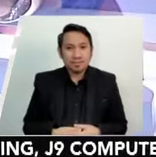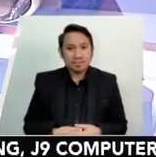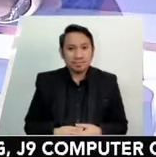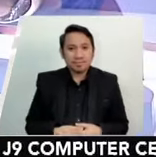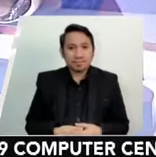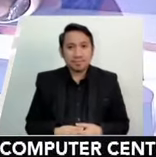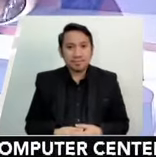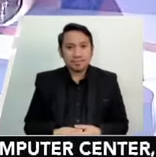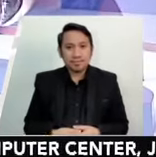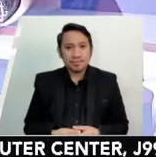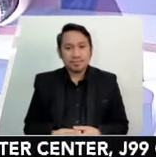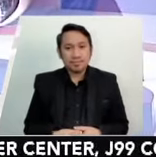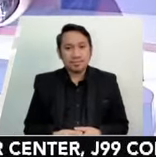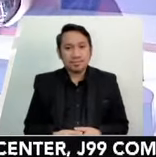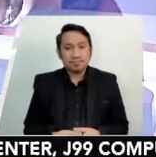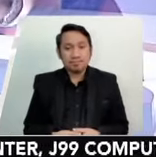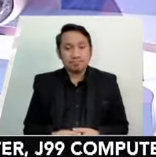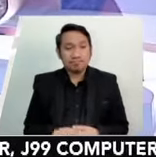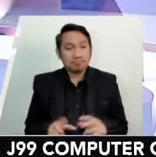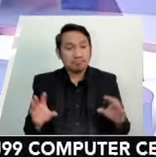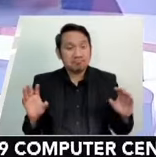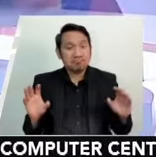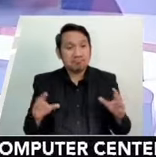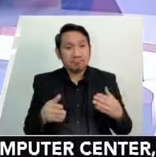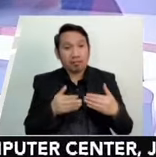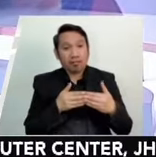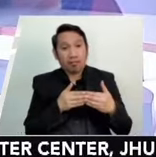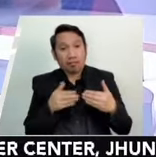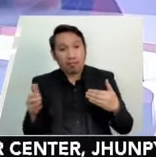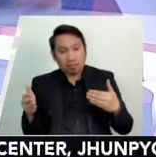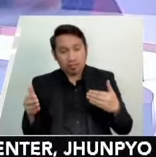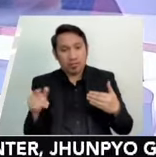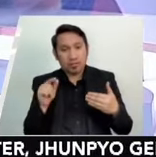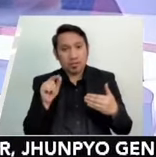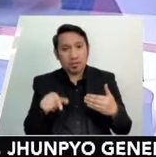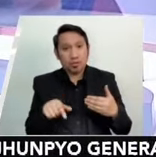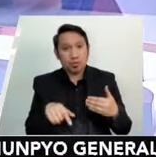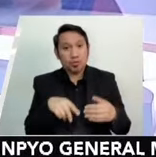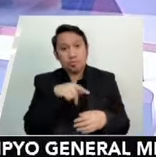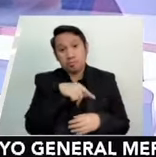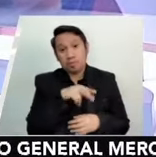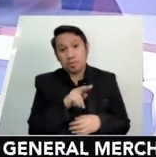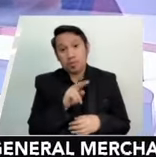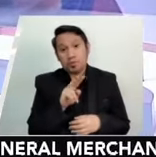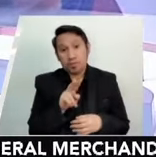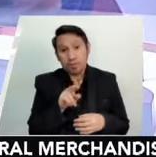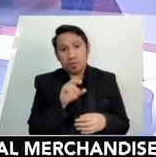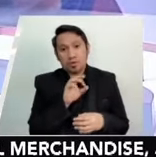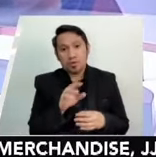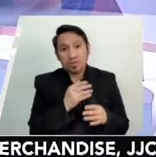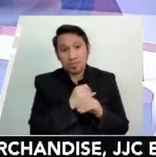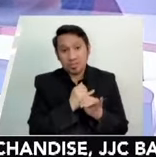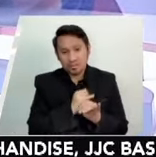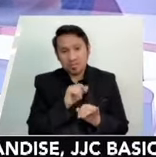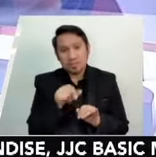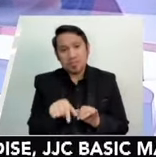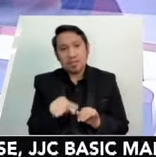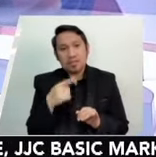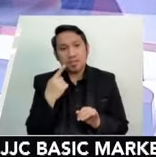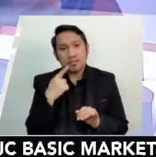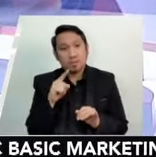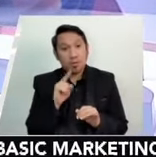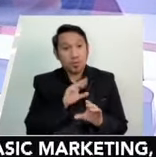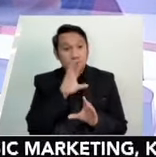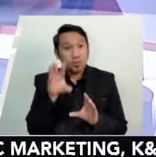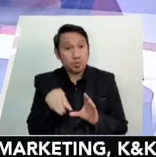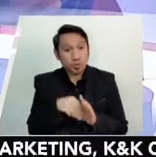Hindi na magkakaroon ng extension ng PUB consolidation at sabi ng Pangulong Bongbong Marcos. Kaugnay niya, makapanayam natin si Piston